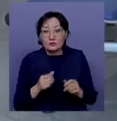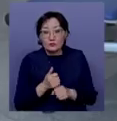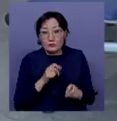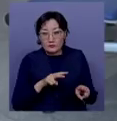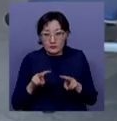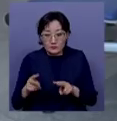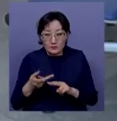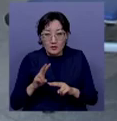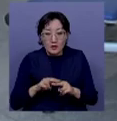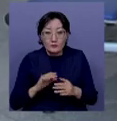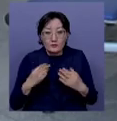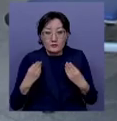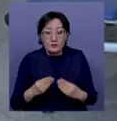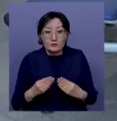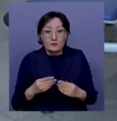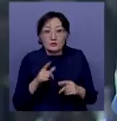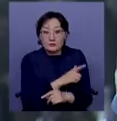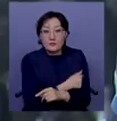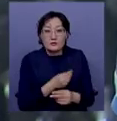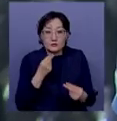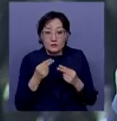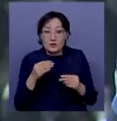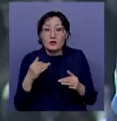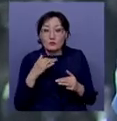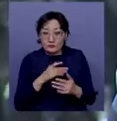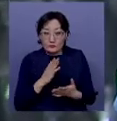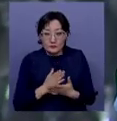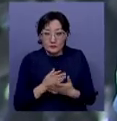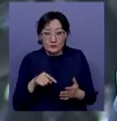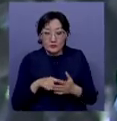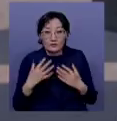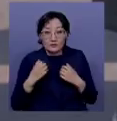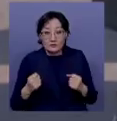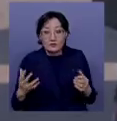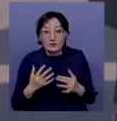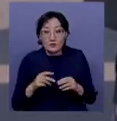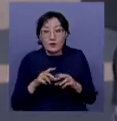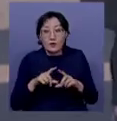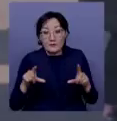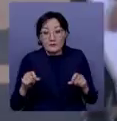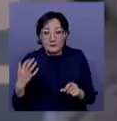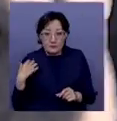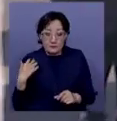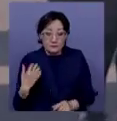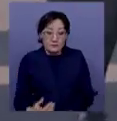басты қорғайтын киімдер мен медициналық препараттар жеткілікті, дейді қалалық денсаулық сақтау басқармасының басшысы.